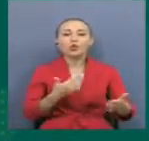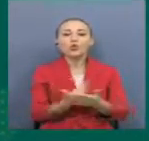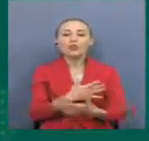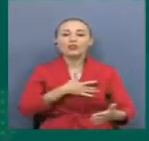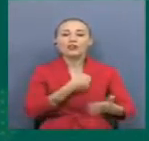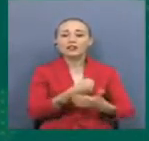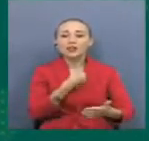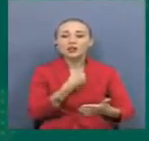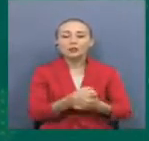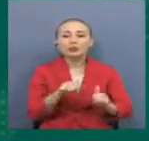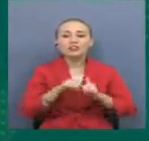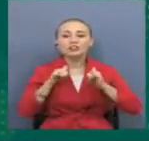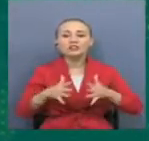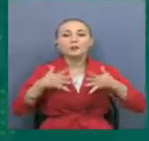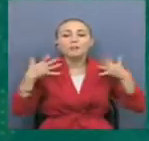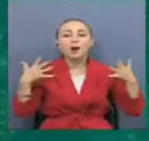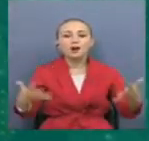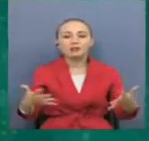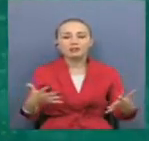кәсіпкерліктің дамуына жаңаша леп әкелді.